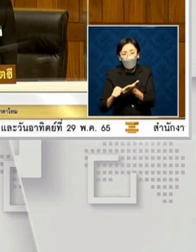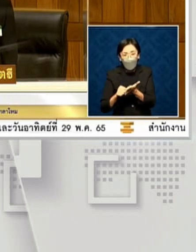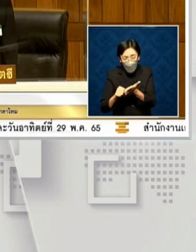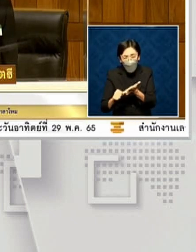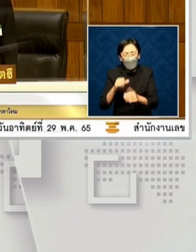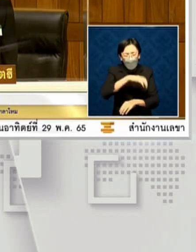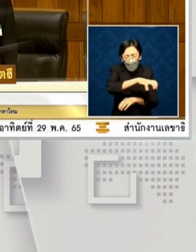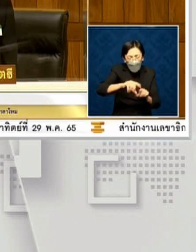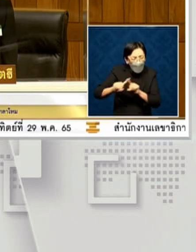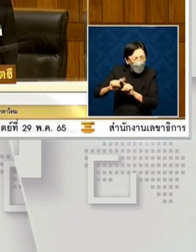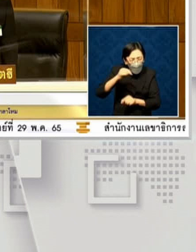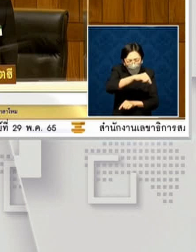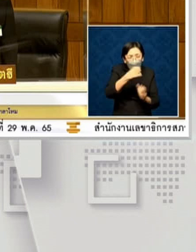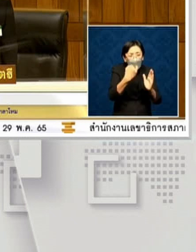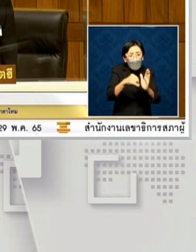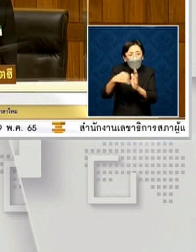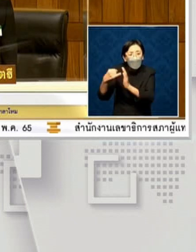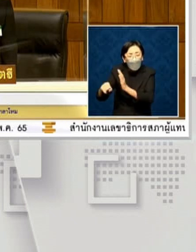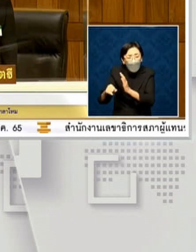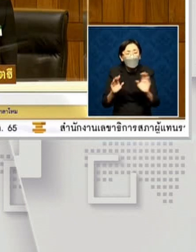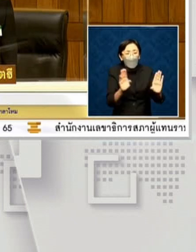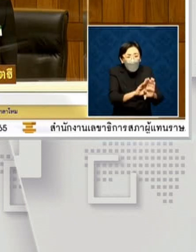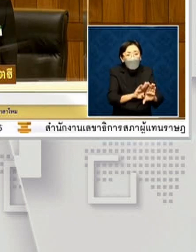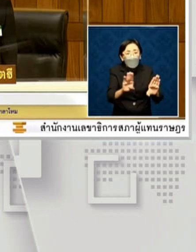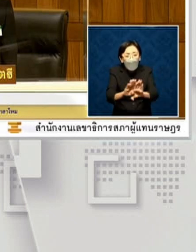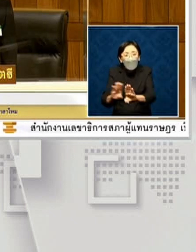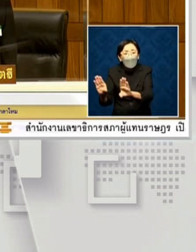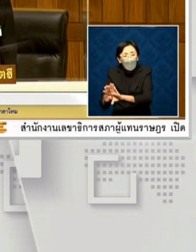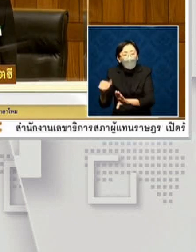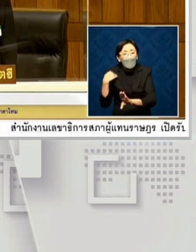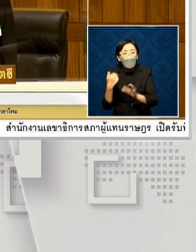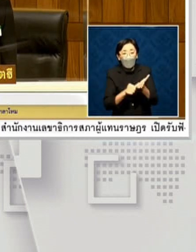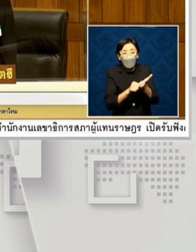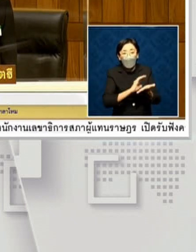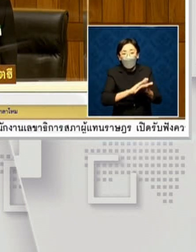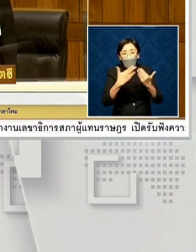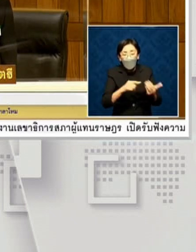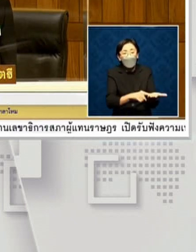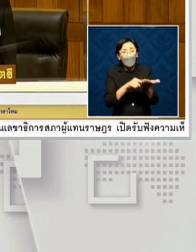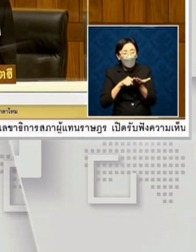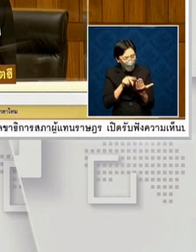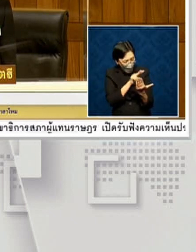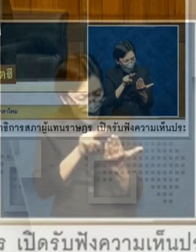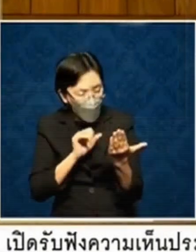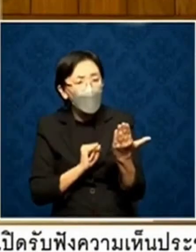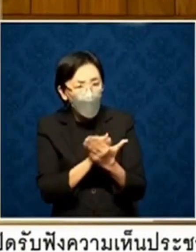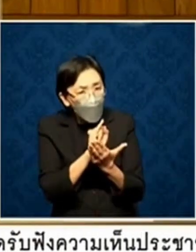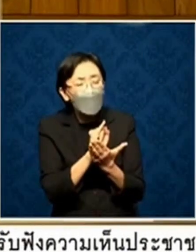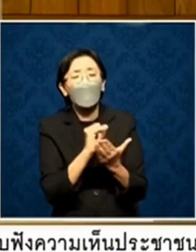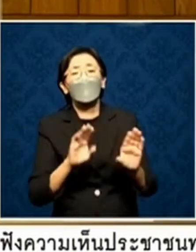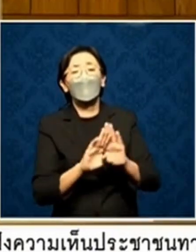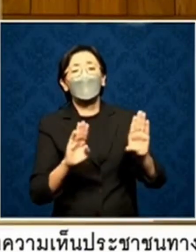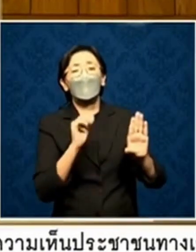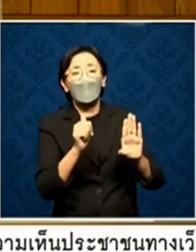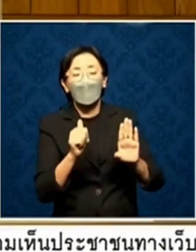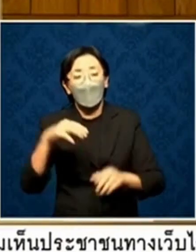แร่ปี60เนี่ยเขาก็บอกมีเอกชนเนี่ยสนใจทำเหมืองก็ขอใบอนุญาตทั้งใบอนุญาตใหม่แล้วขอต่อใบเดิมเนี่ยกว่